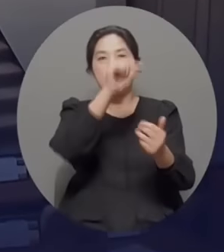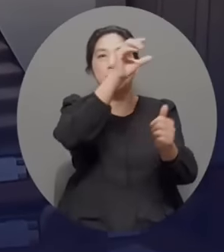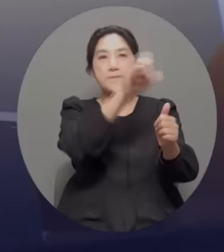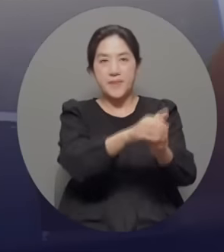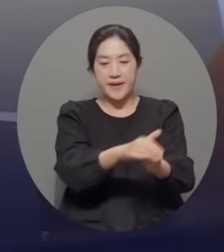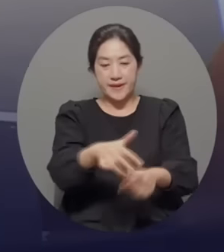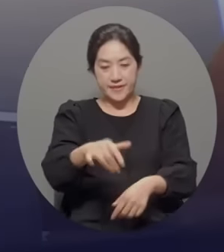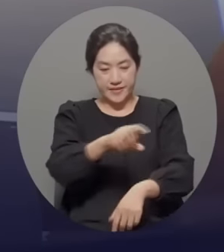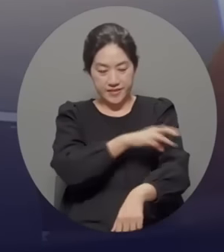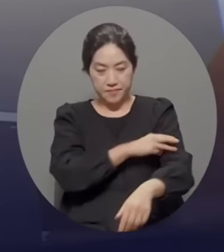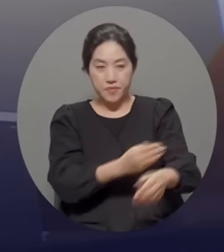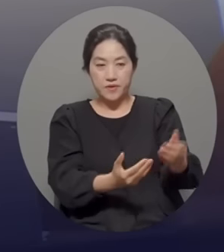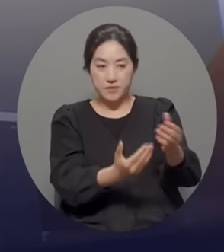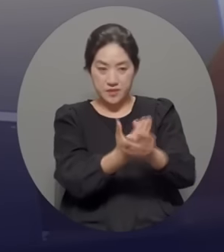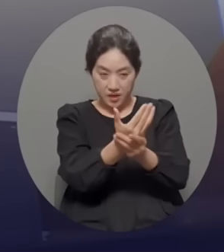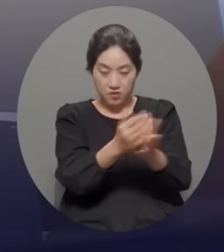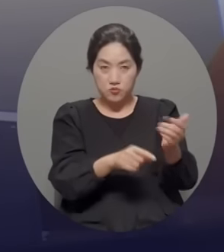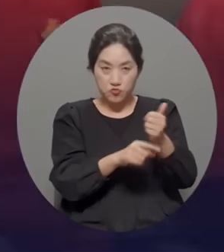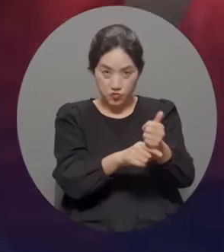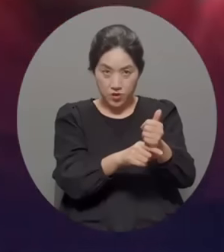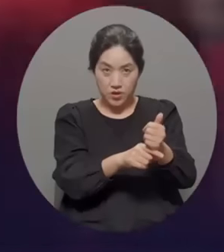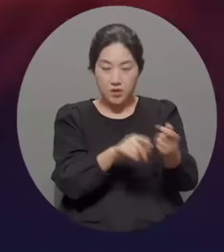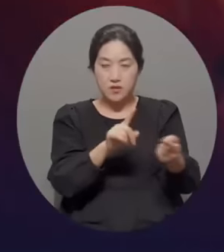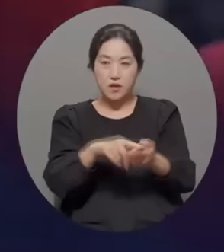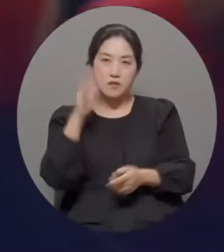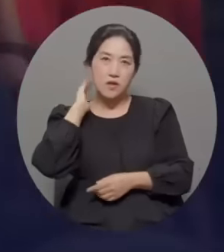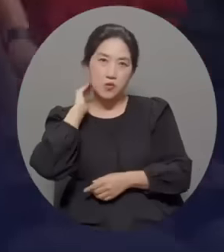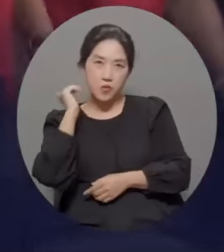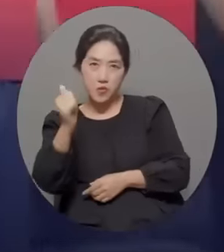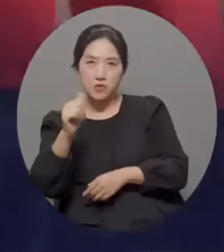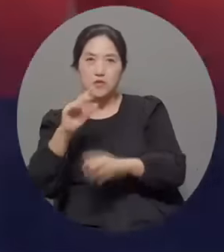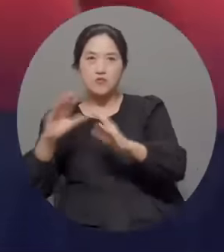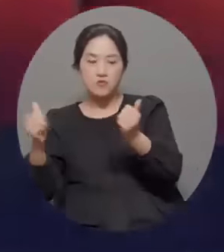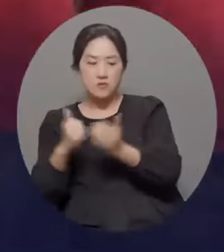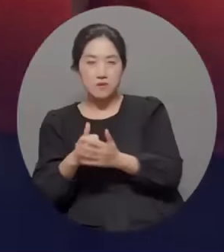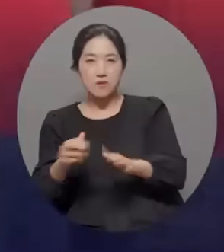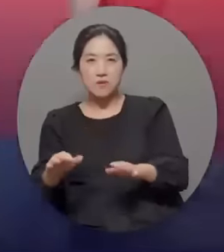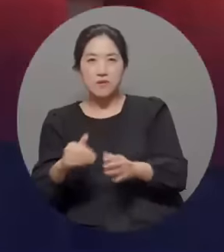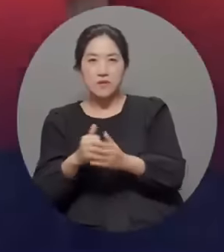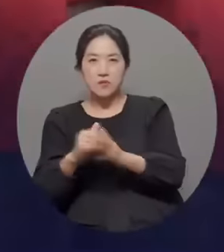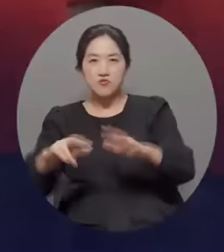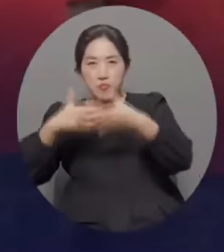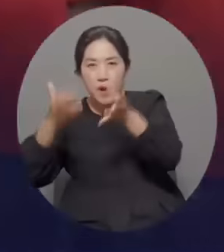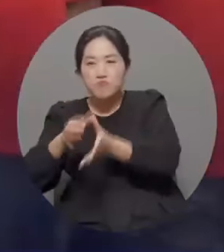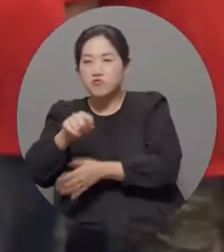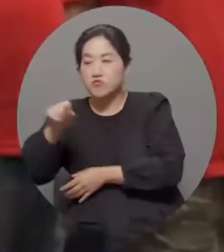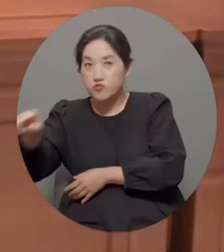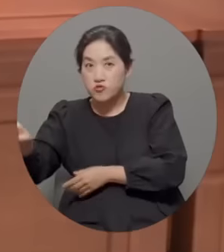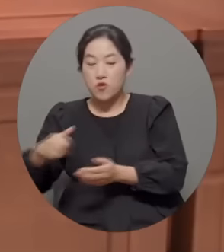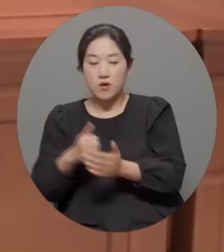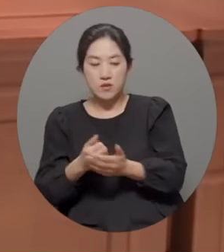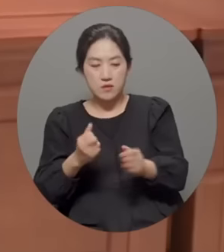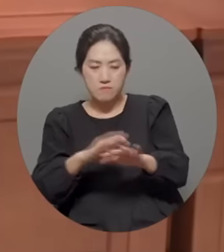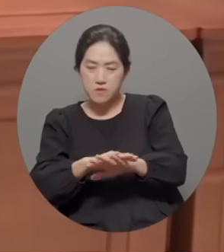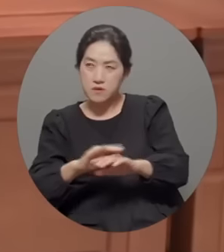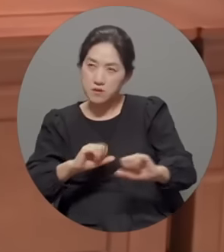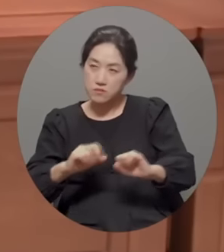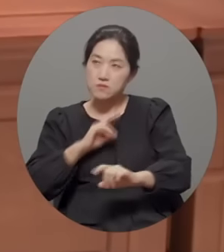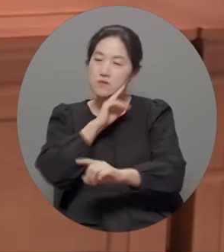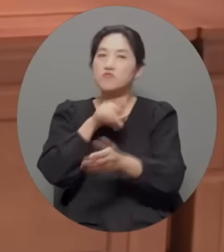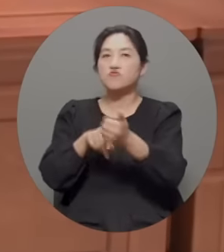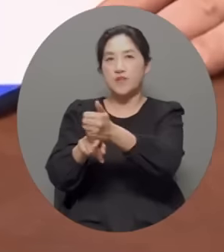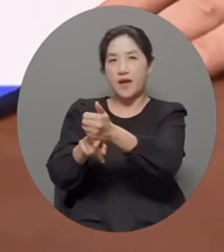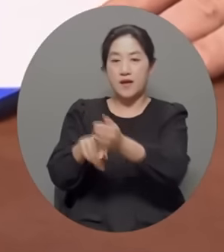사건에 대한 대통령실, 국방부 등의 은폐 무마 의혹을 수사하도록 하고 있습니다. 대통령실, 나아가